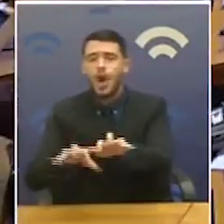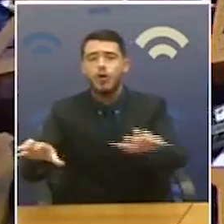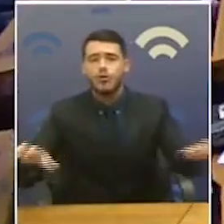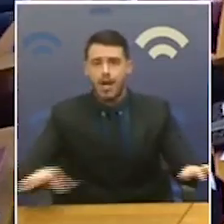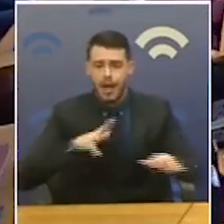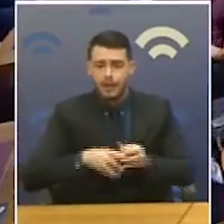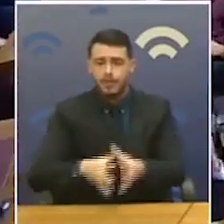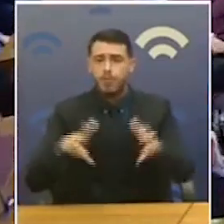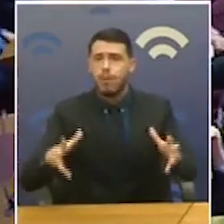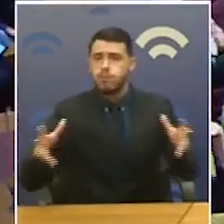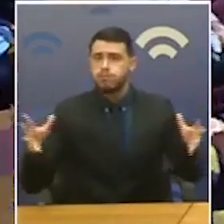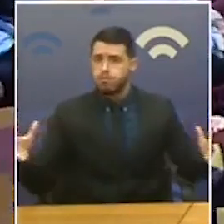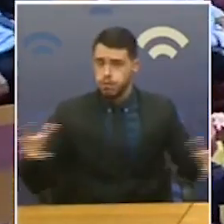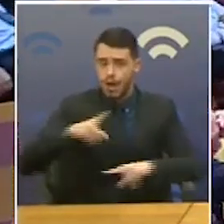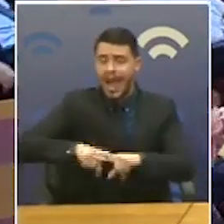ενσωμάτωσε Έλληνες στον εθνικό κορμό.